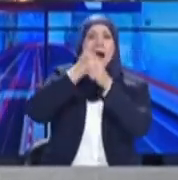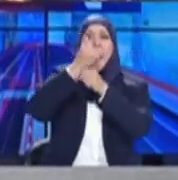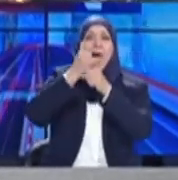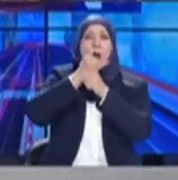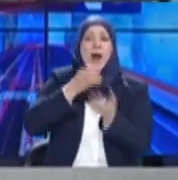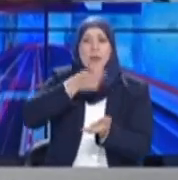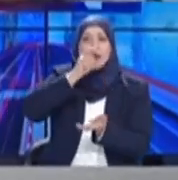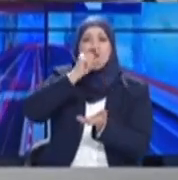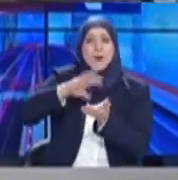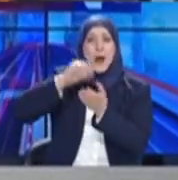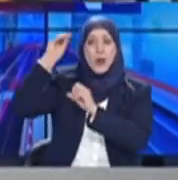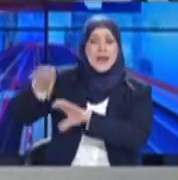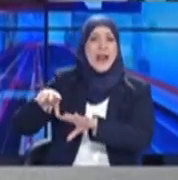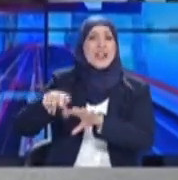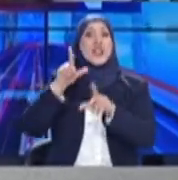منطقه